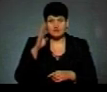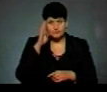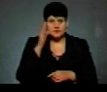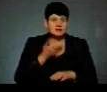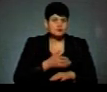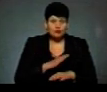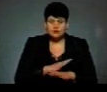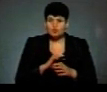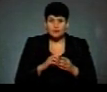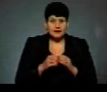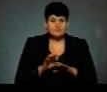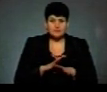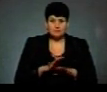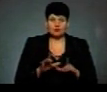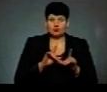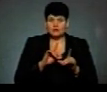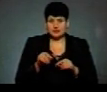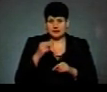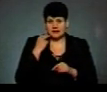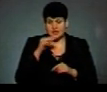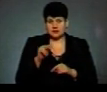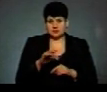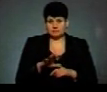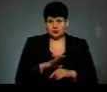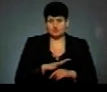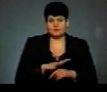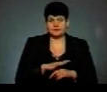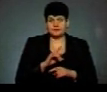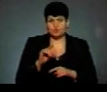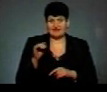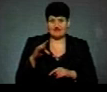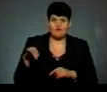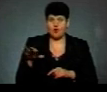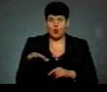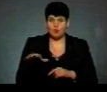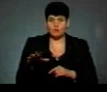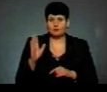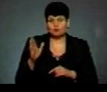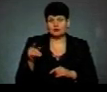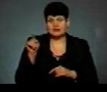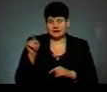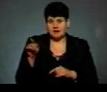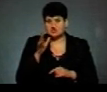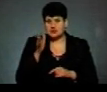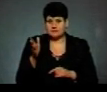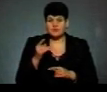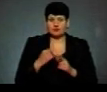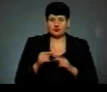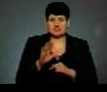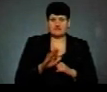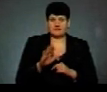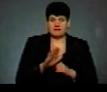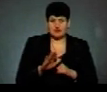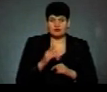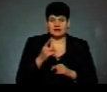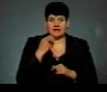проблемою, тому що радше поїхати, краще поїхати в Європу, так, побути якийсь час і вернутися з вересня в один з